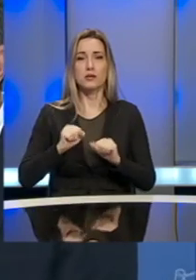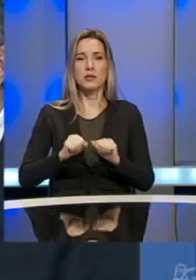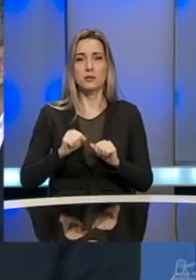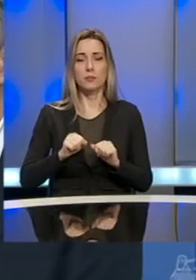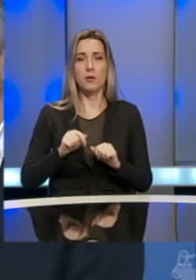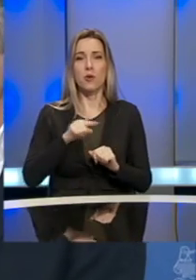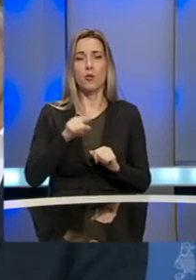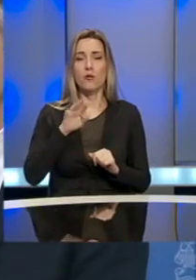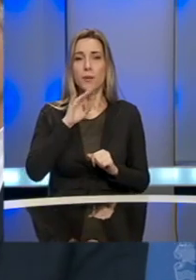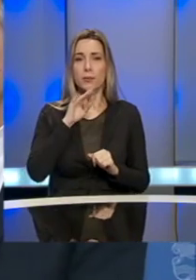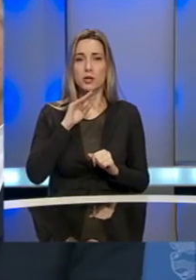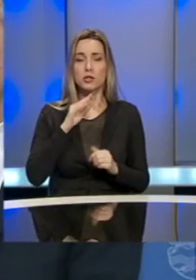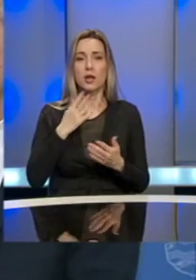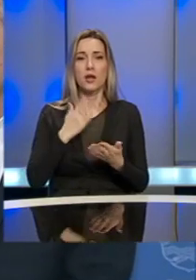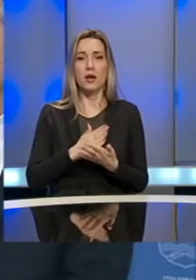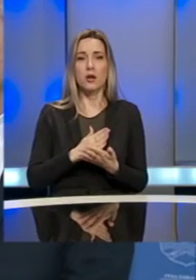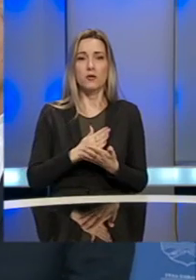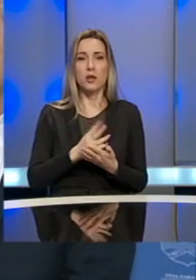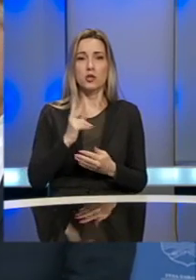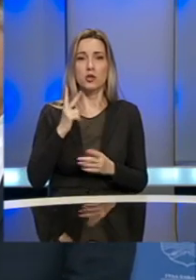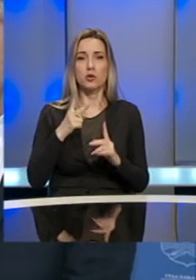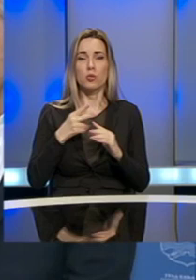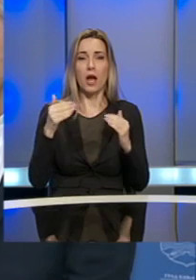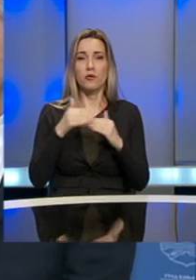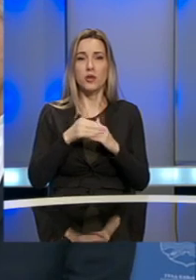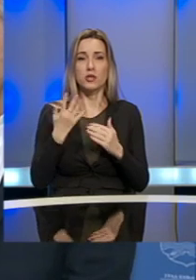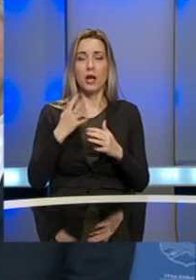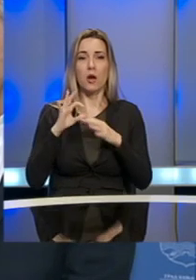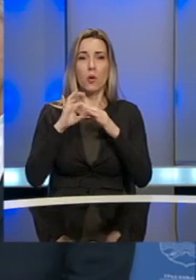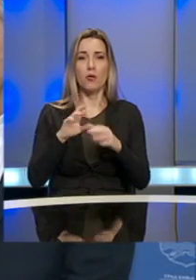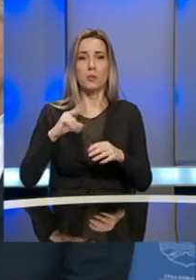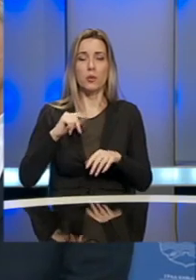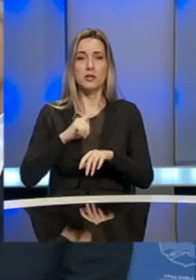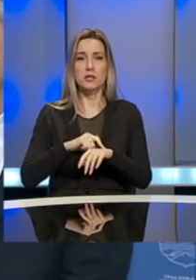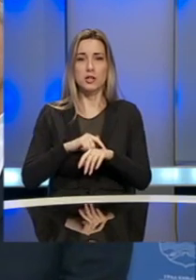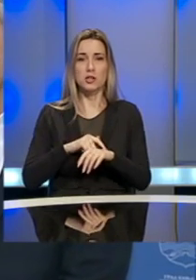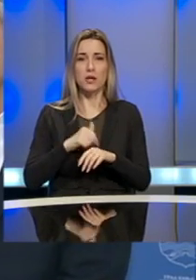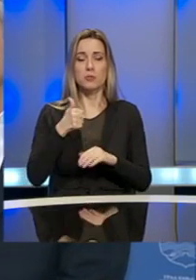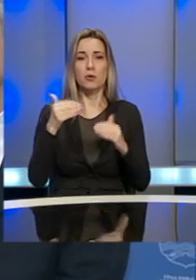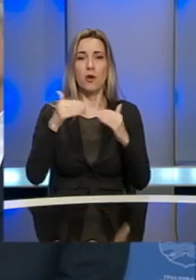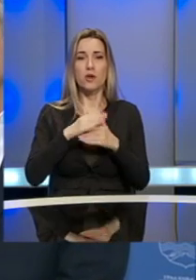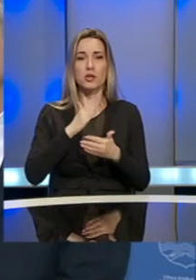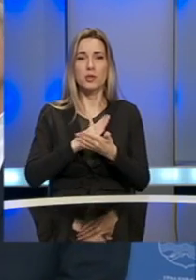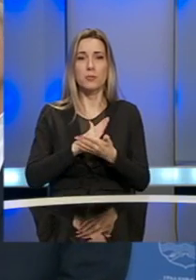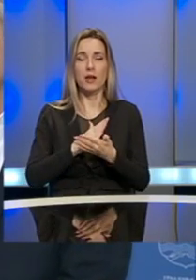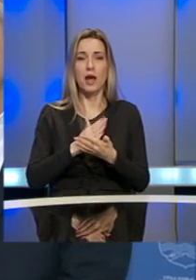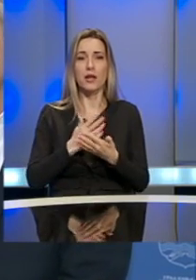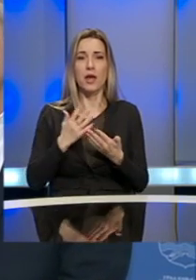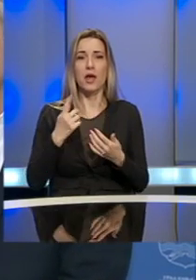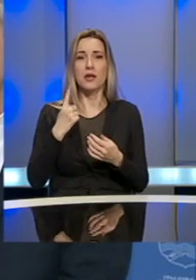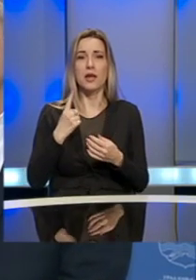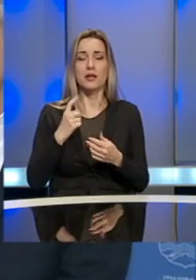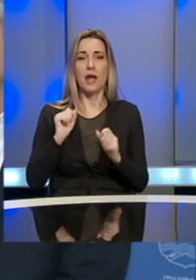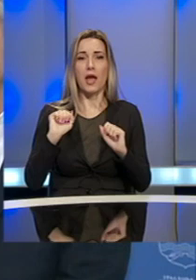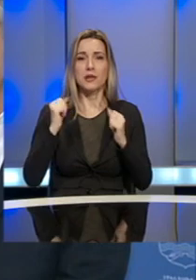ovoj priči, evo već druga večer iza nas kako je uveden policijski čas, prvu večer je bila i kako ste sami rekli jedna